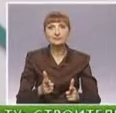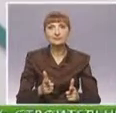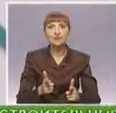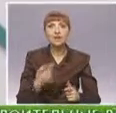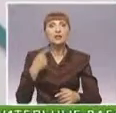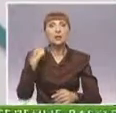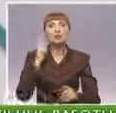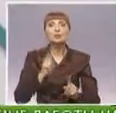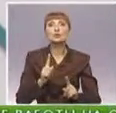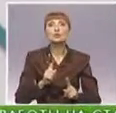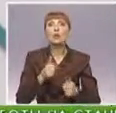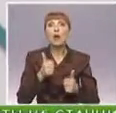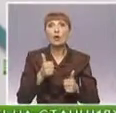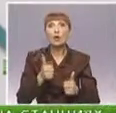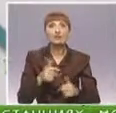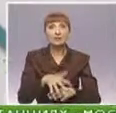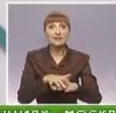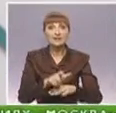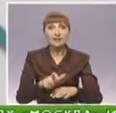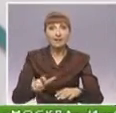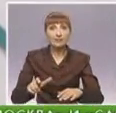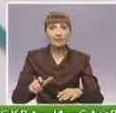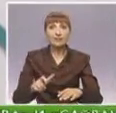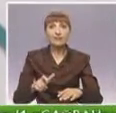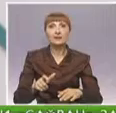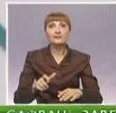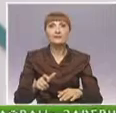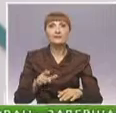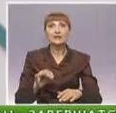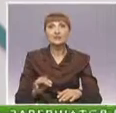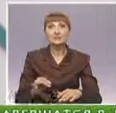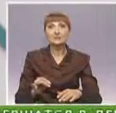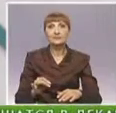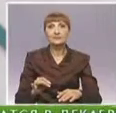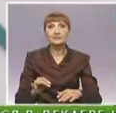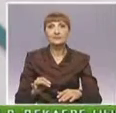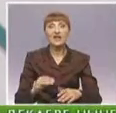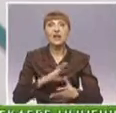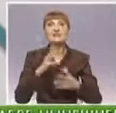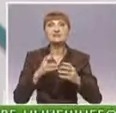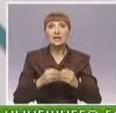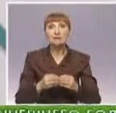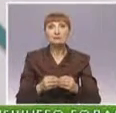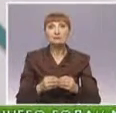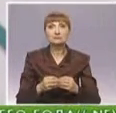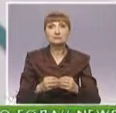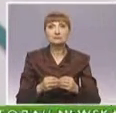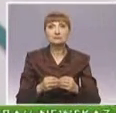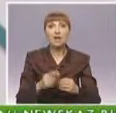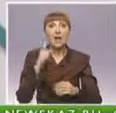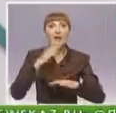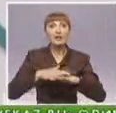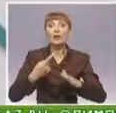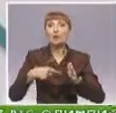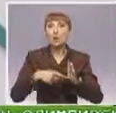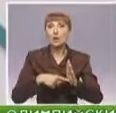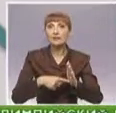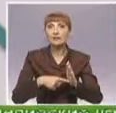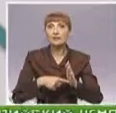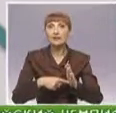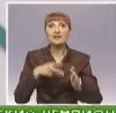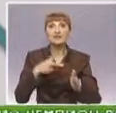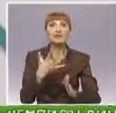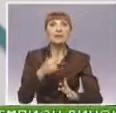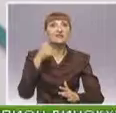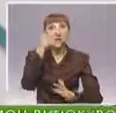Я думаю, очень хорошее начинание. Теперь в целом акимат города Алматы